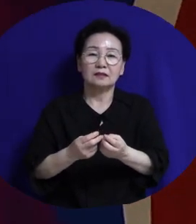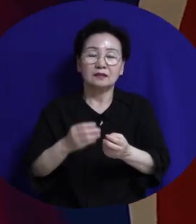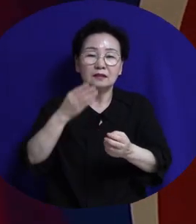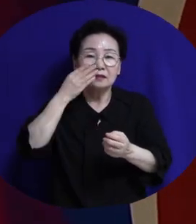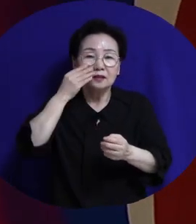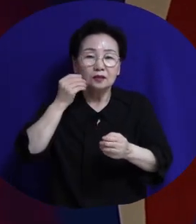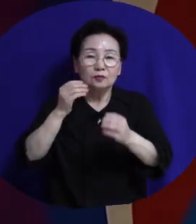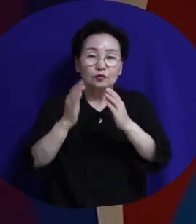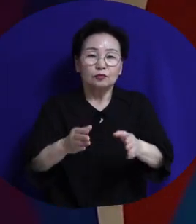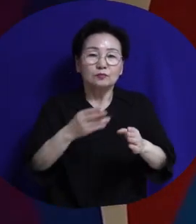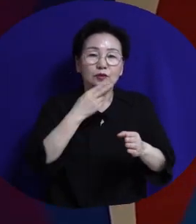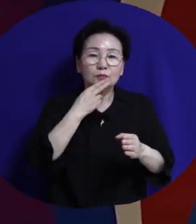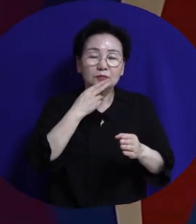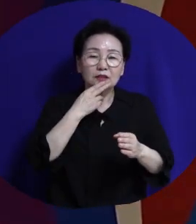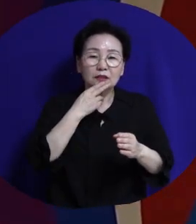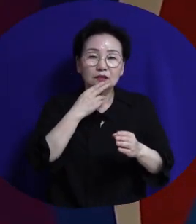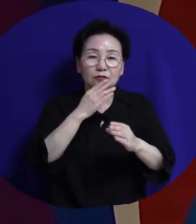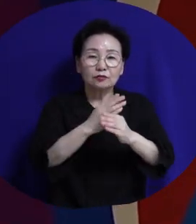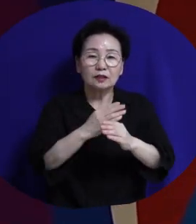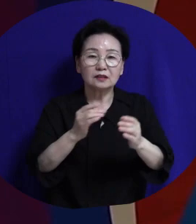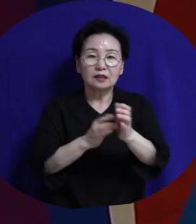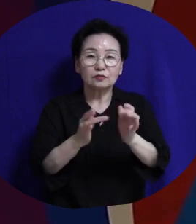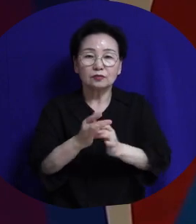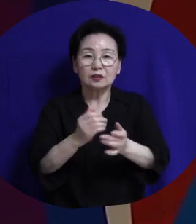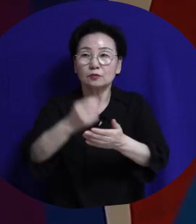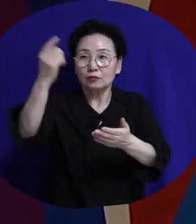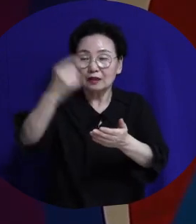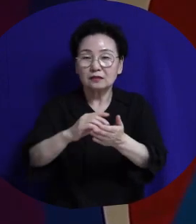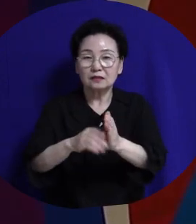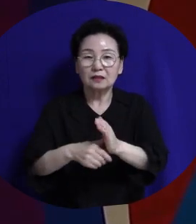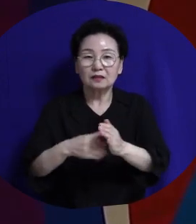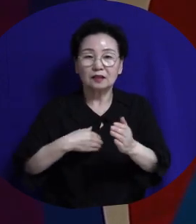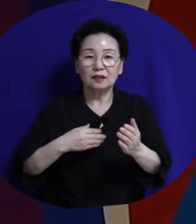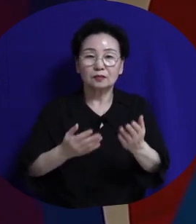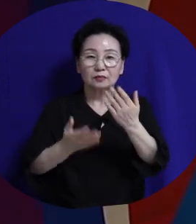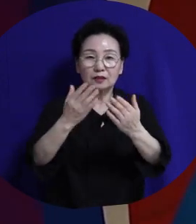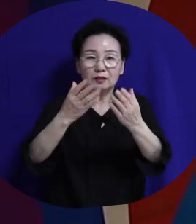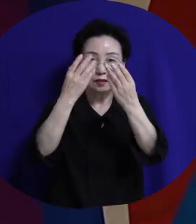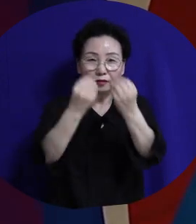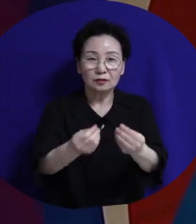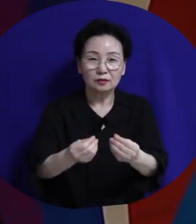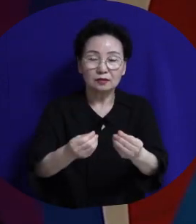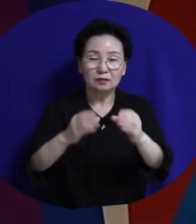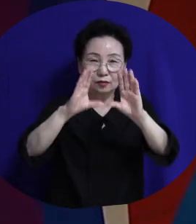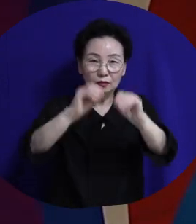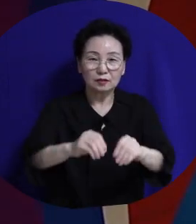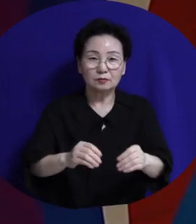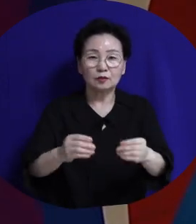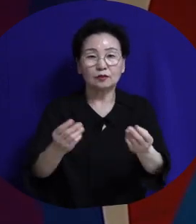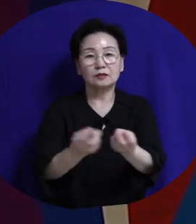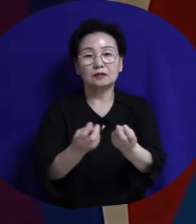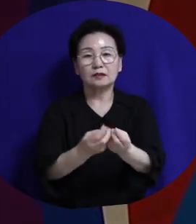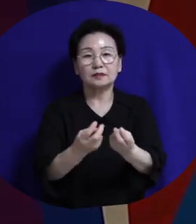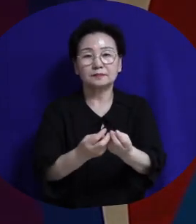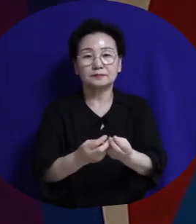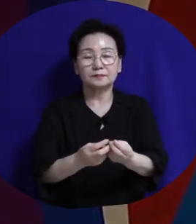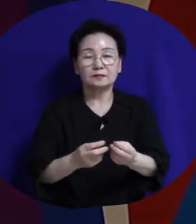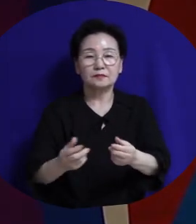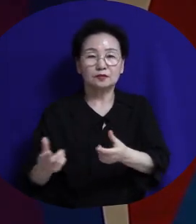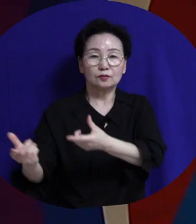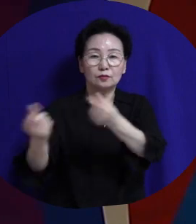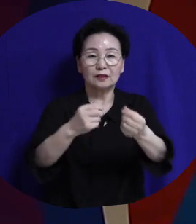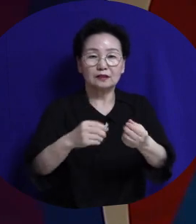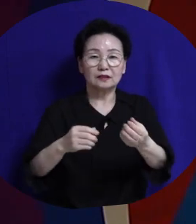기름을 준비하지 않고 있다가 신랑 예수가 왔을 때 내 불이 꺼져나간다면 똑같이 10처녀가 등이